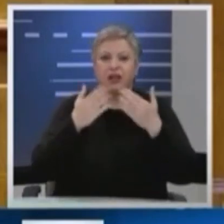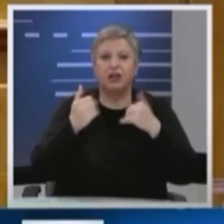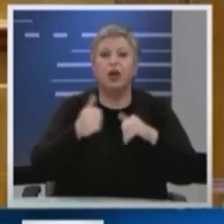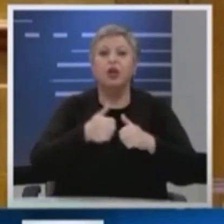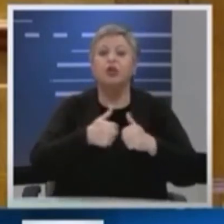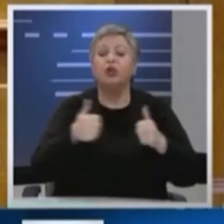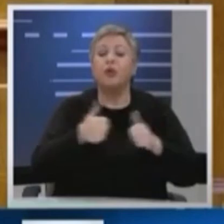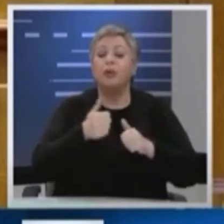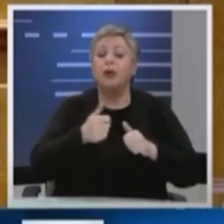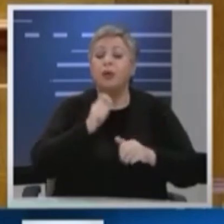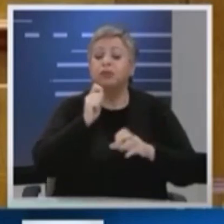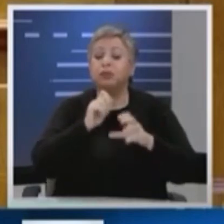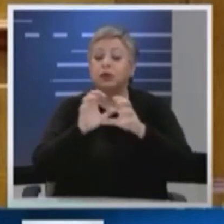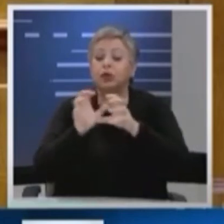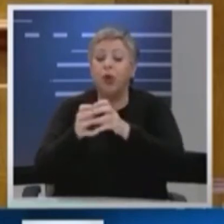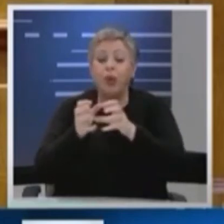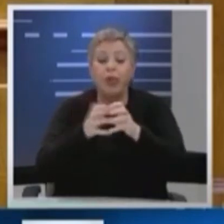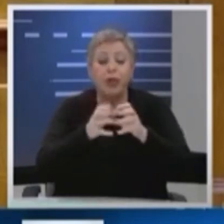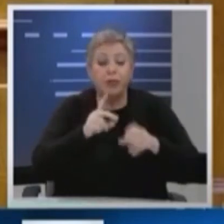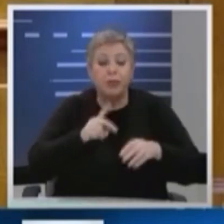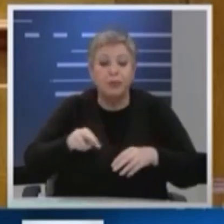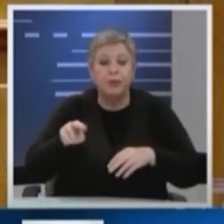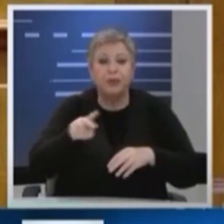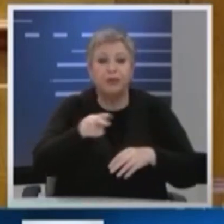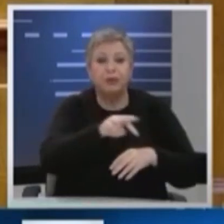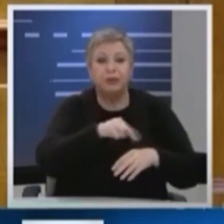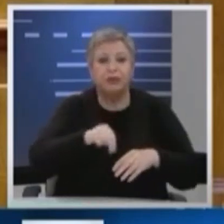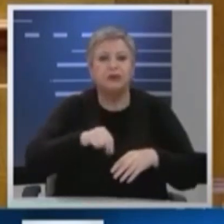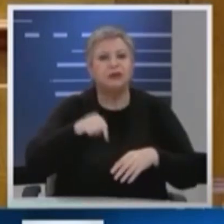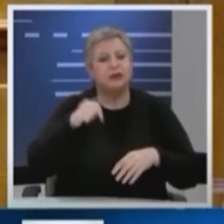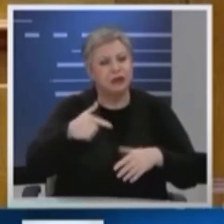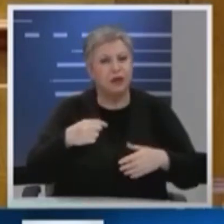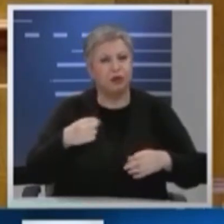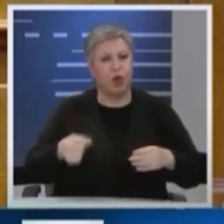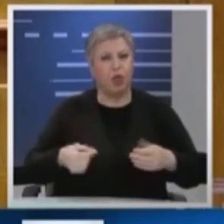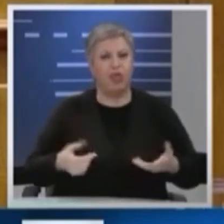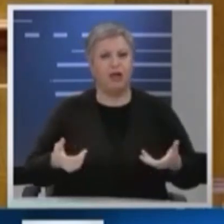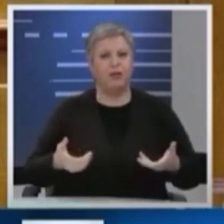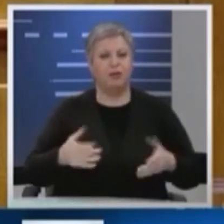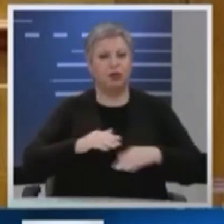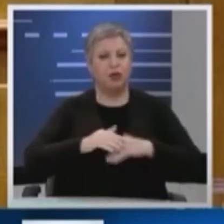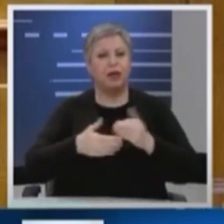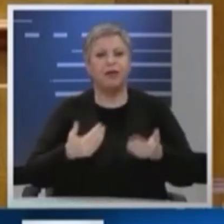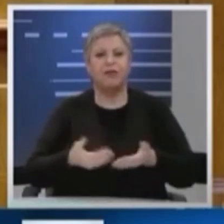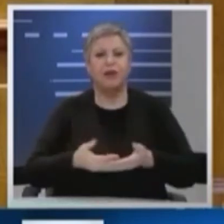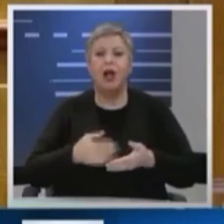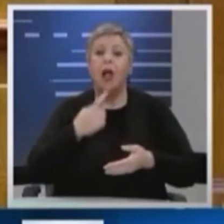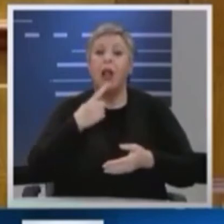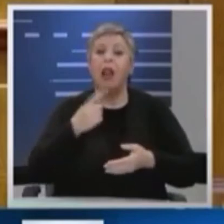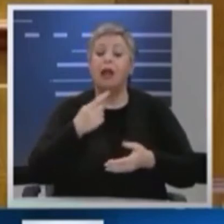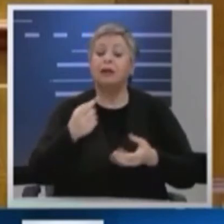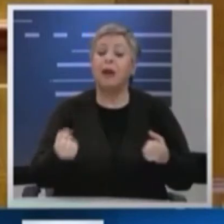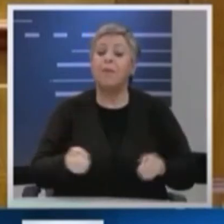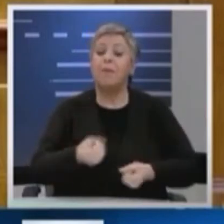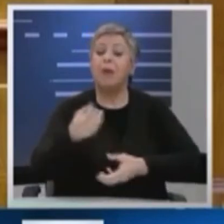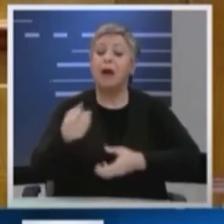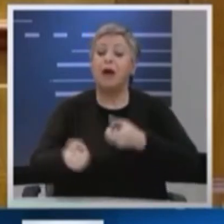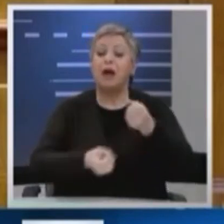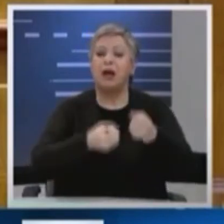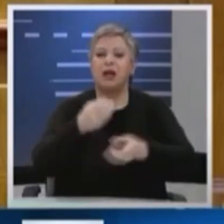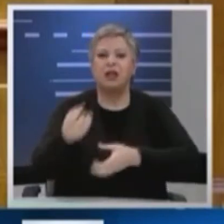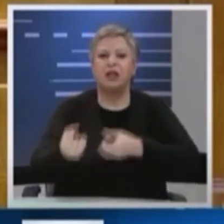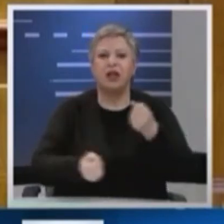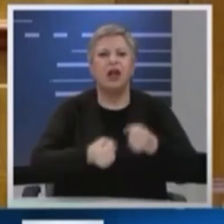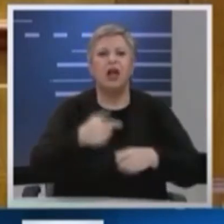στην αποσύνθεση και καλλιεργούμε τη συναλλαγή στους Δήμους? Για ποιο παραγωγικό δυναμικό που θα εγγυηθεί τους υψηλούς